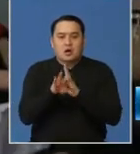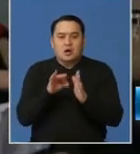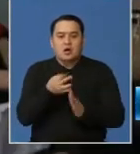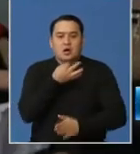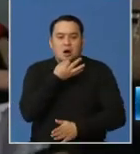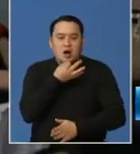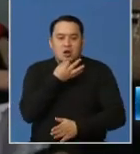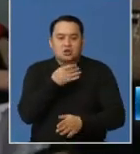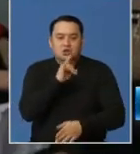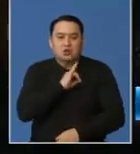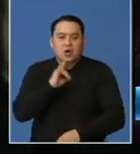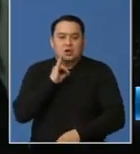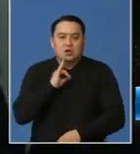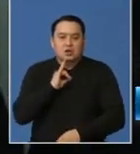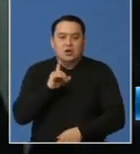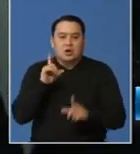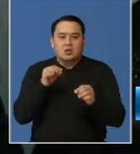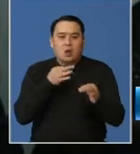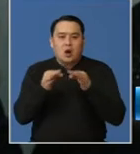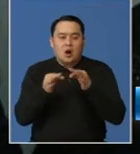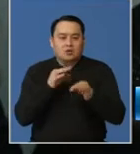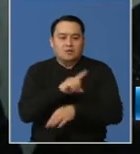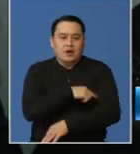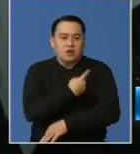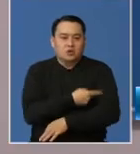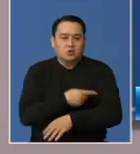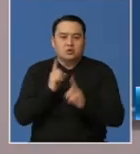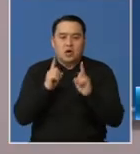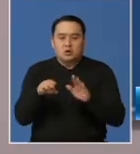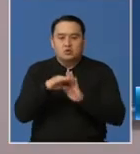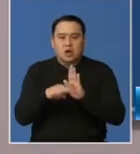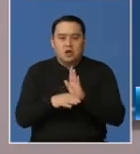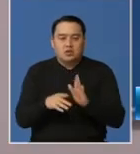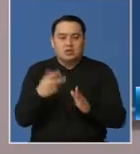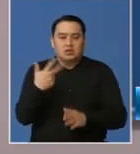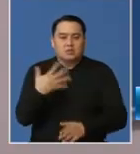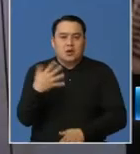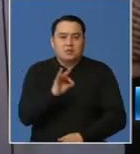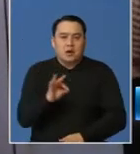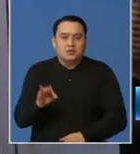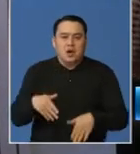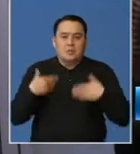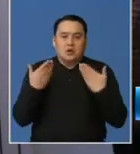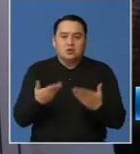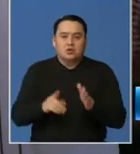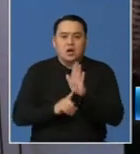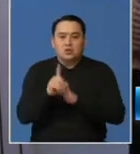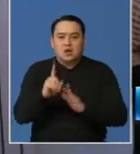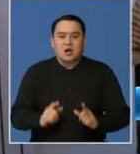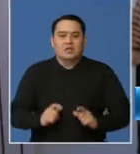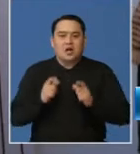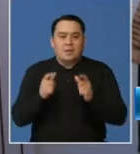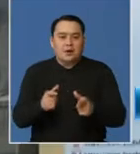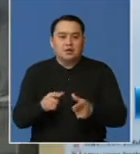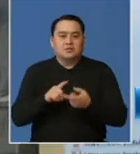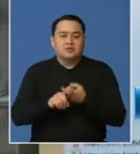стадии. Однако женщины неохотно идут на консультации к врачу. Согласно статистике, лишь 35% обращаются на начальных этапах. В